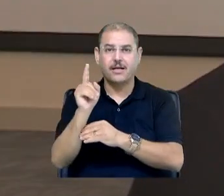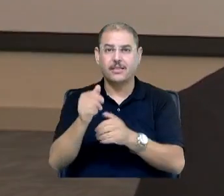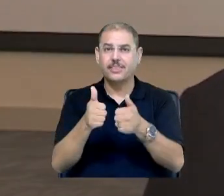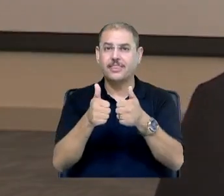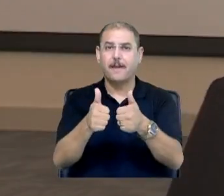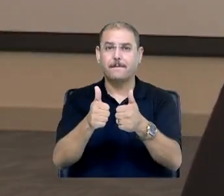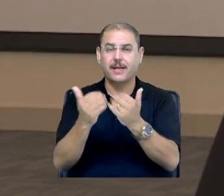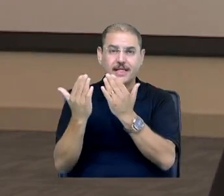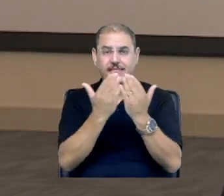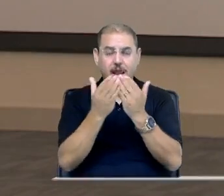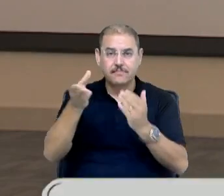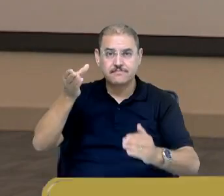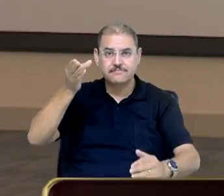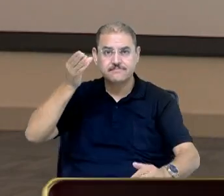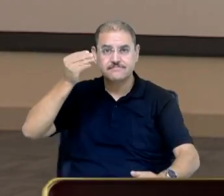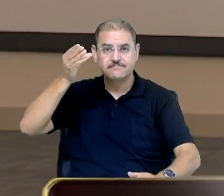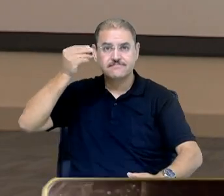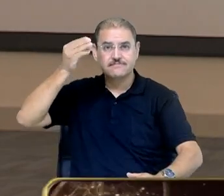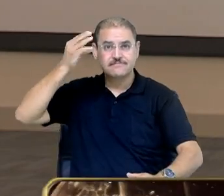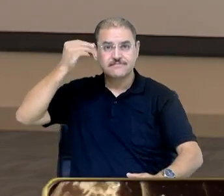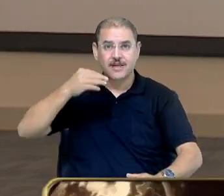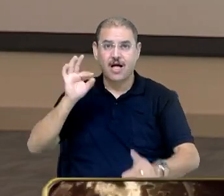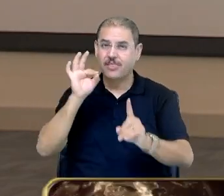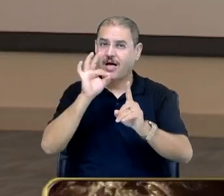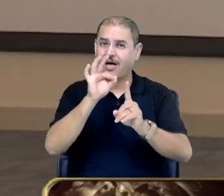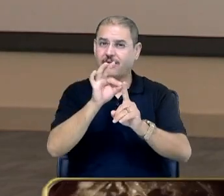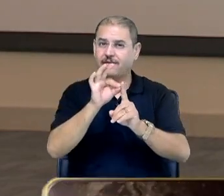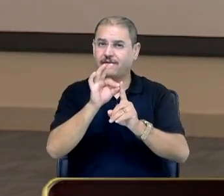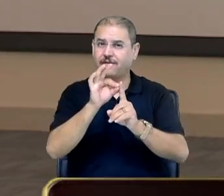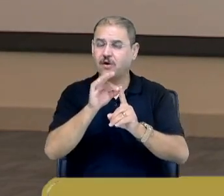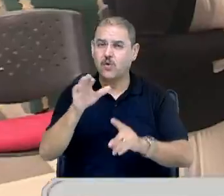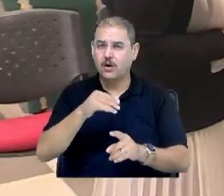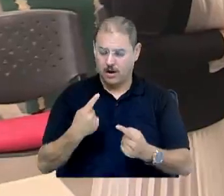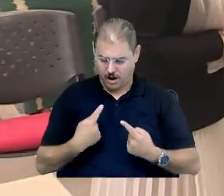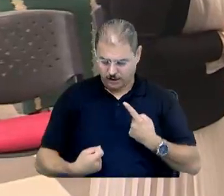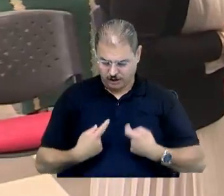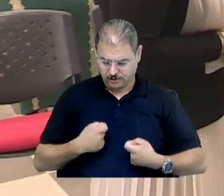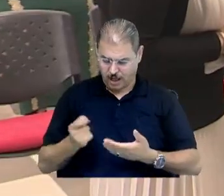واستهدف بكل ما يحتاجه الطالب من مستلزمات داخل الغرفه الصفيه